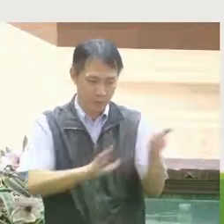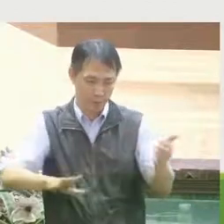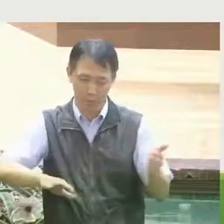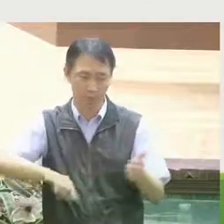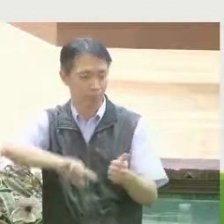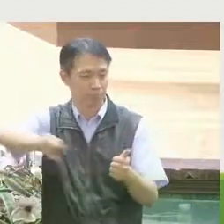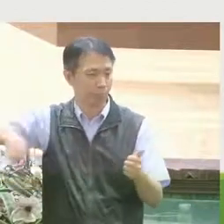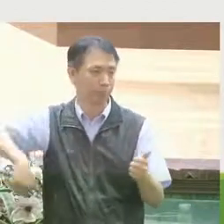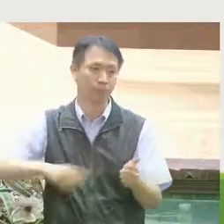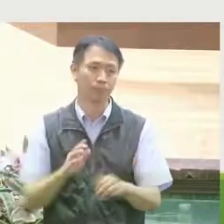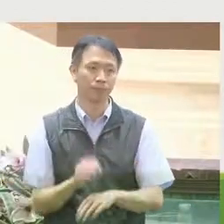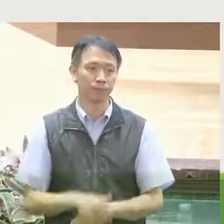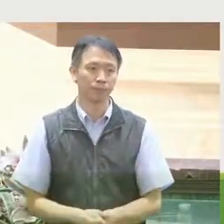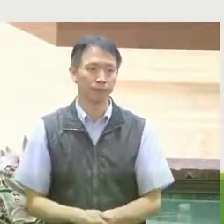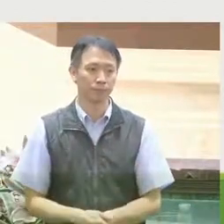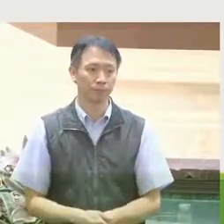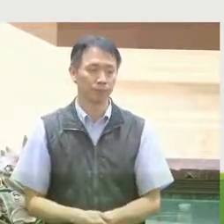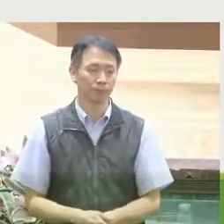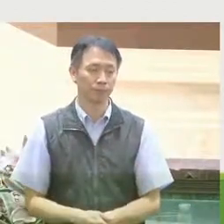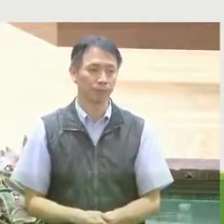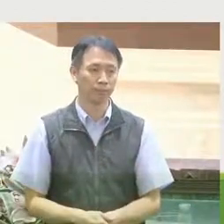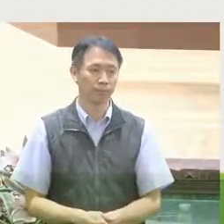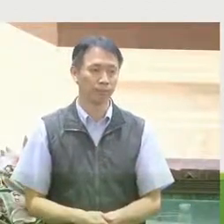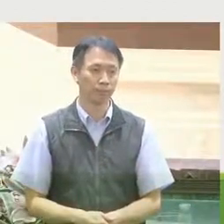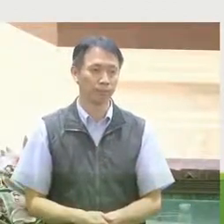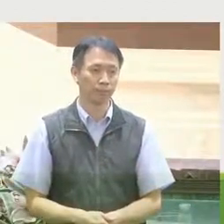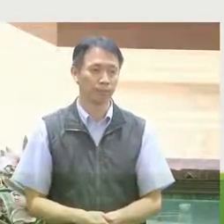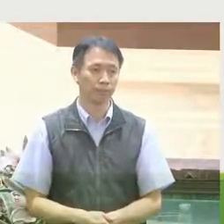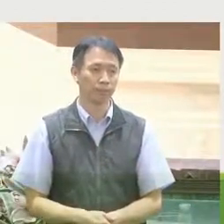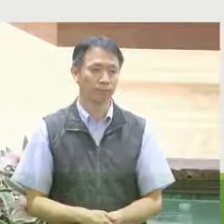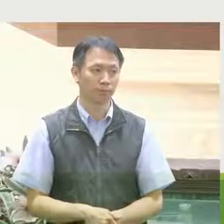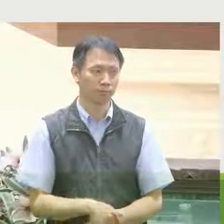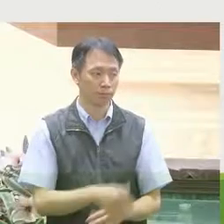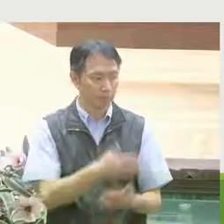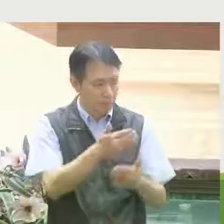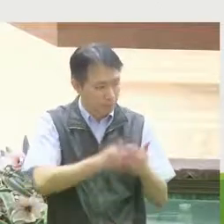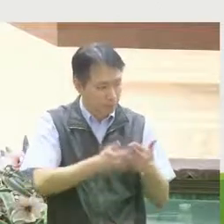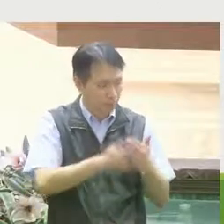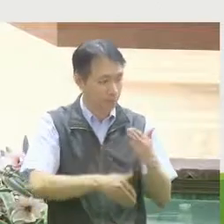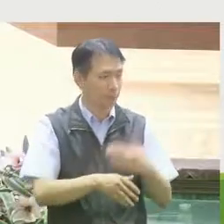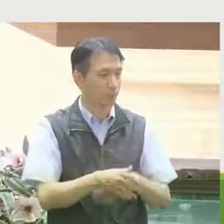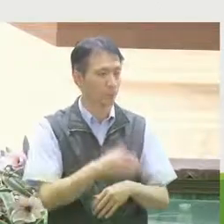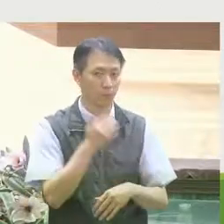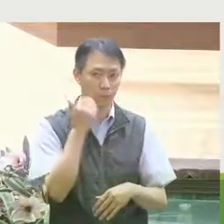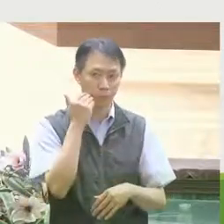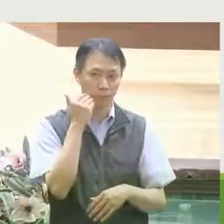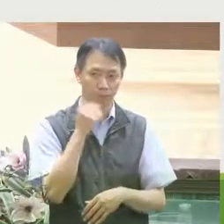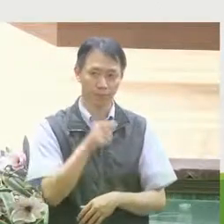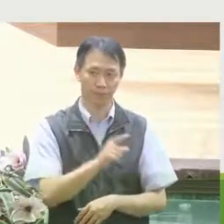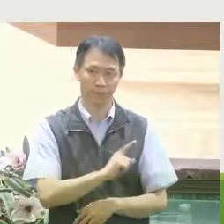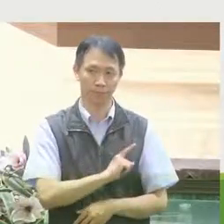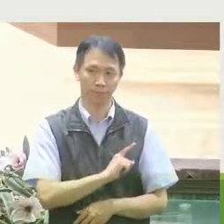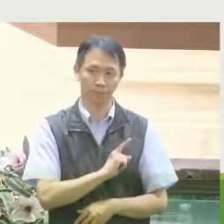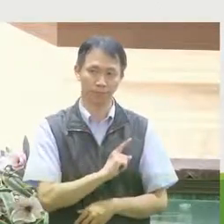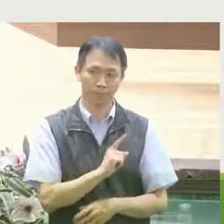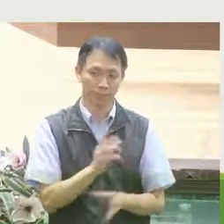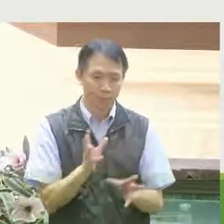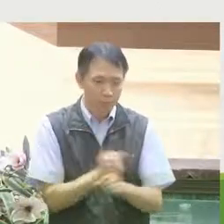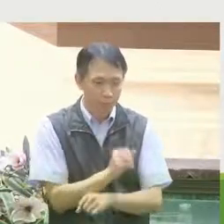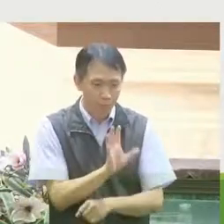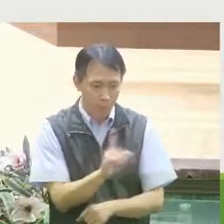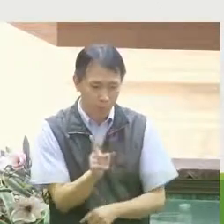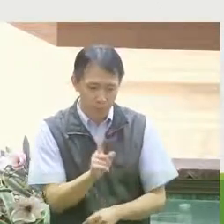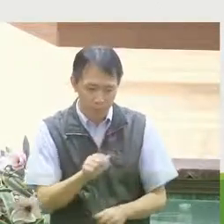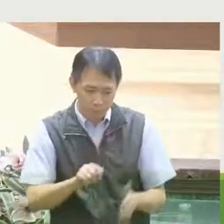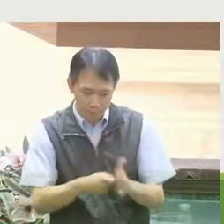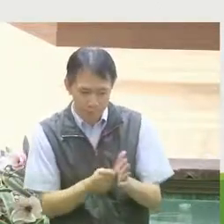造成影响。加密有3条加密钥匙， 如果遗失了任何一条的